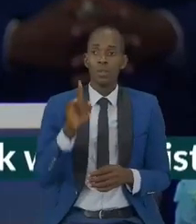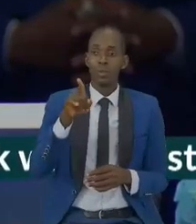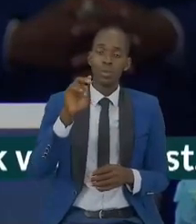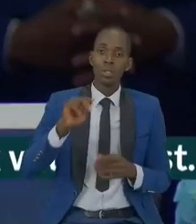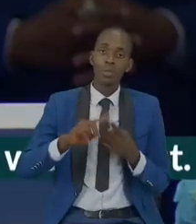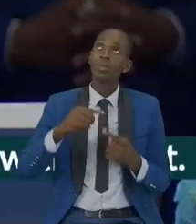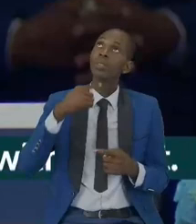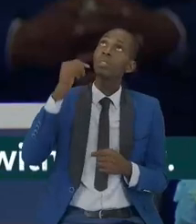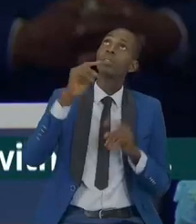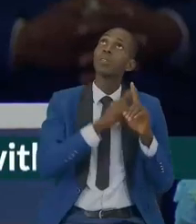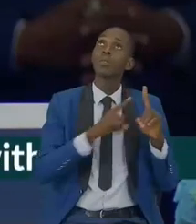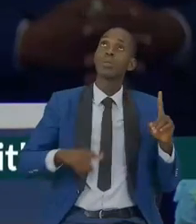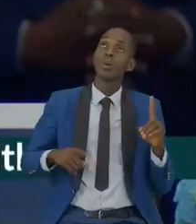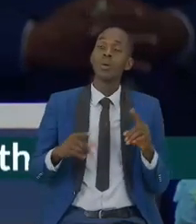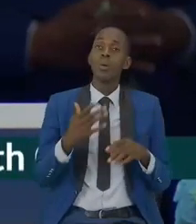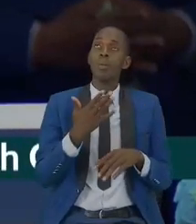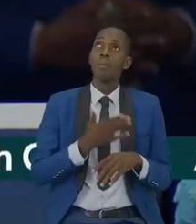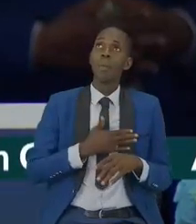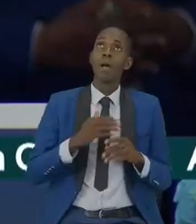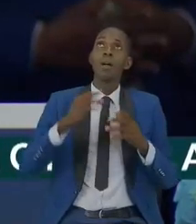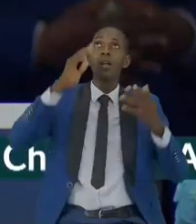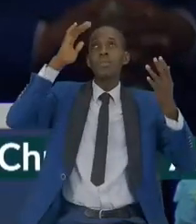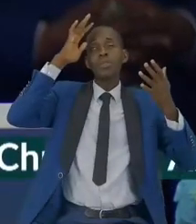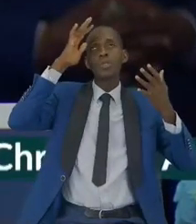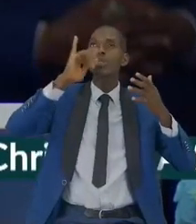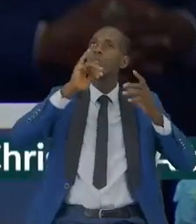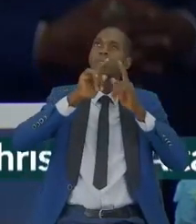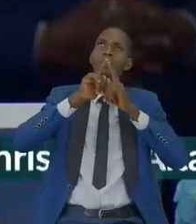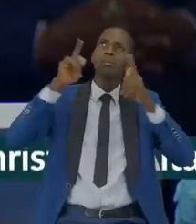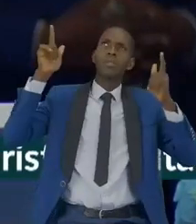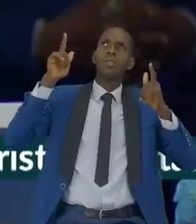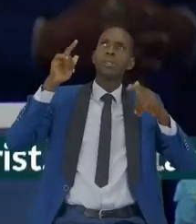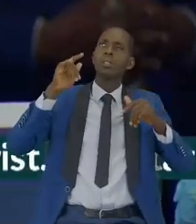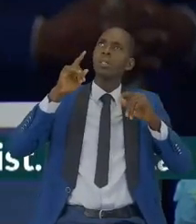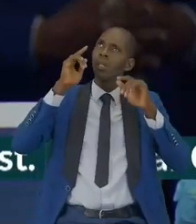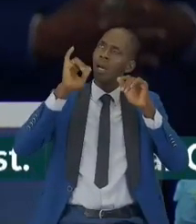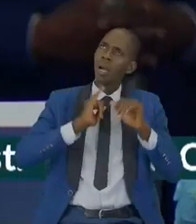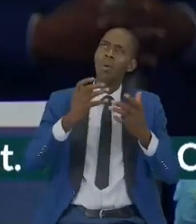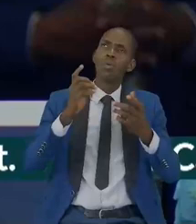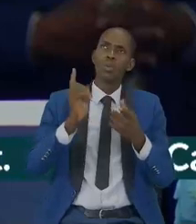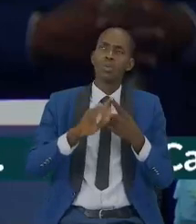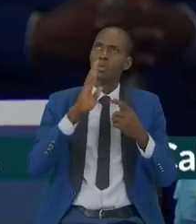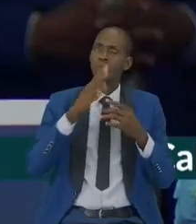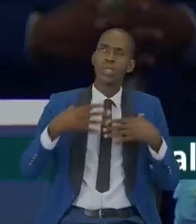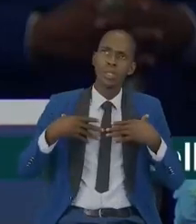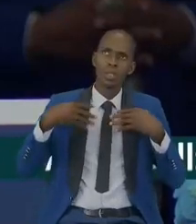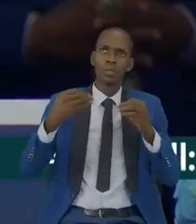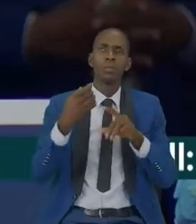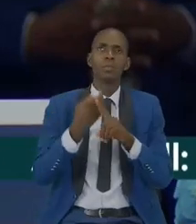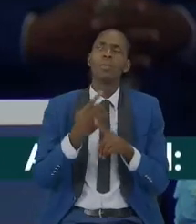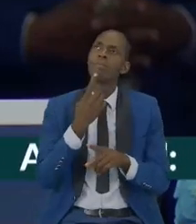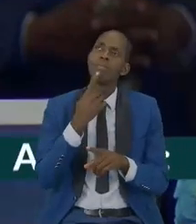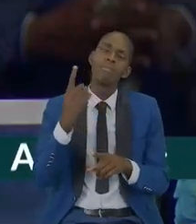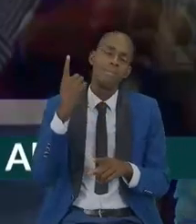communiquez avec le ciel que ce soir mon attente est grande.